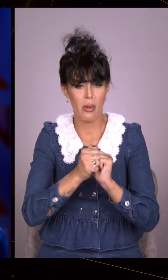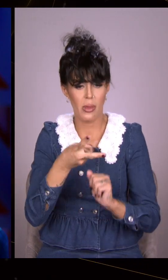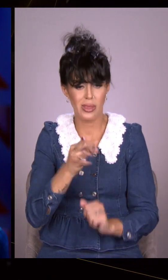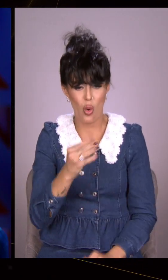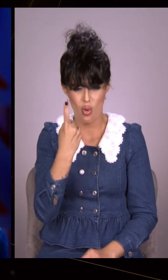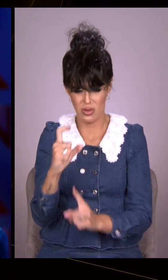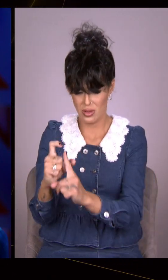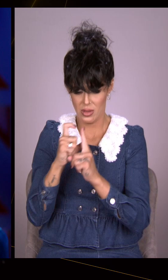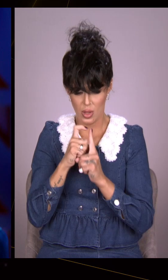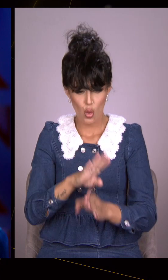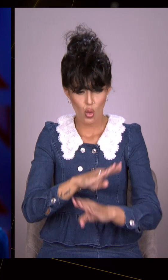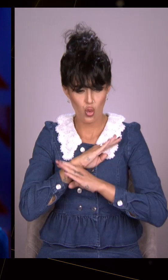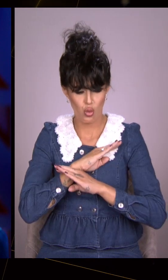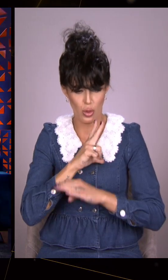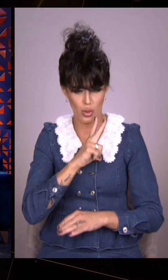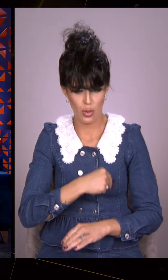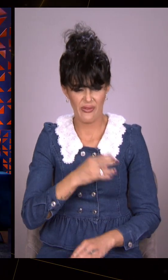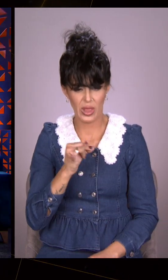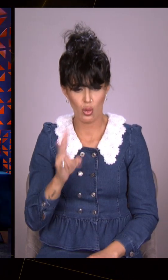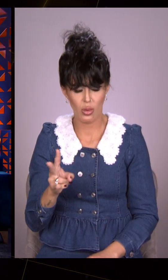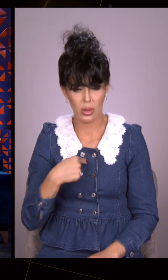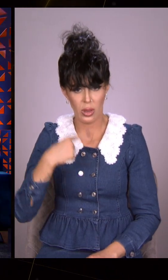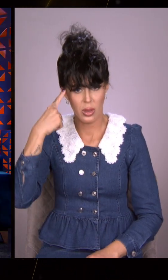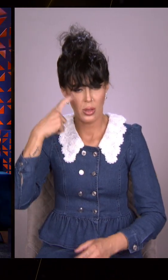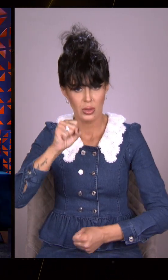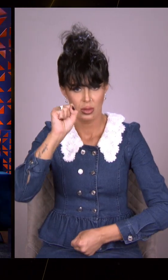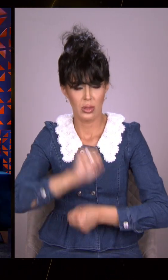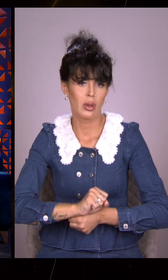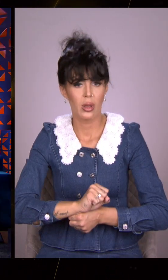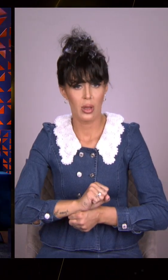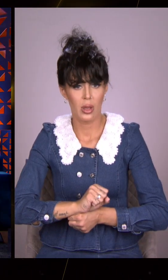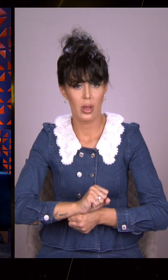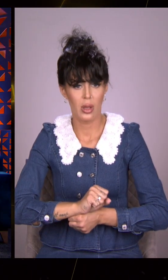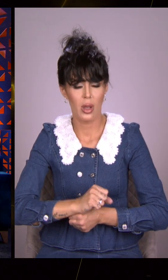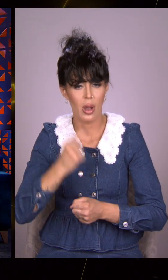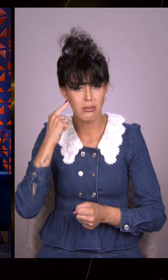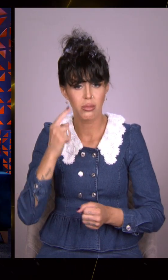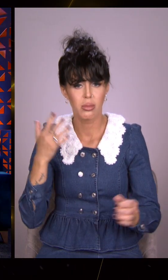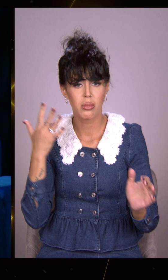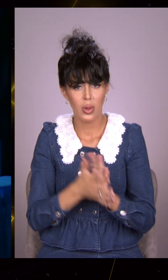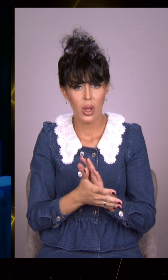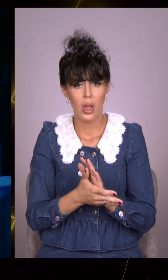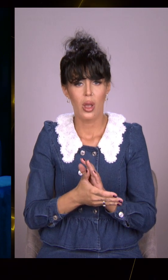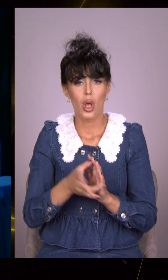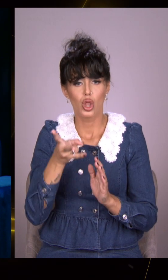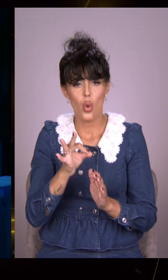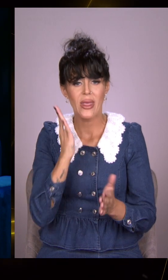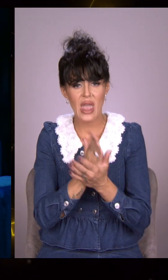це було страшне щось. Я тільки пам'ятаю, що вона сказала: є новини про Ваню і Маріну.